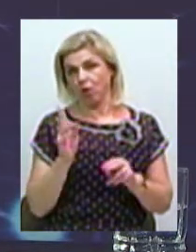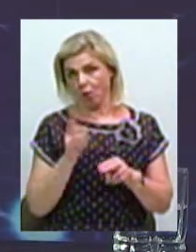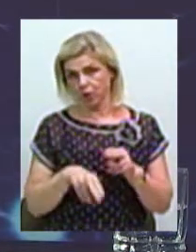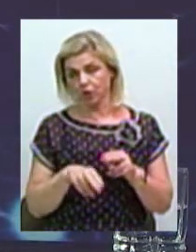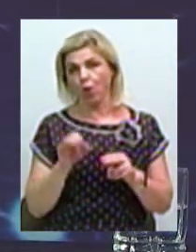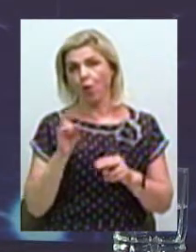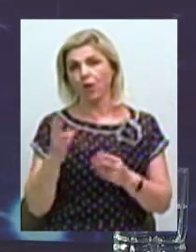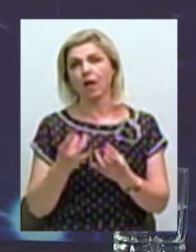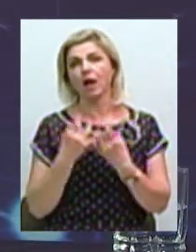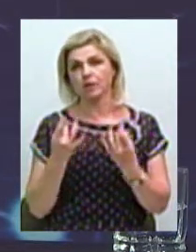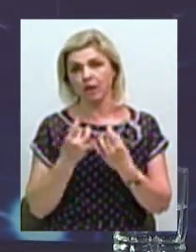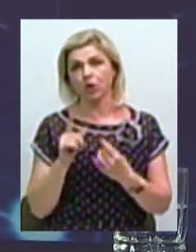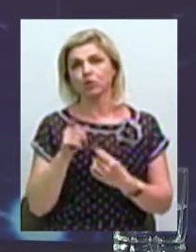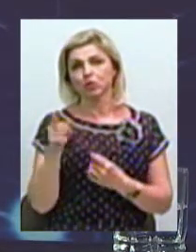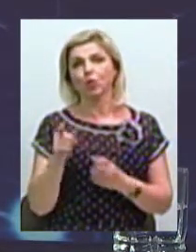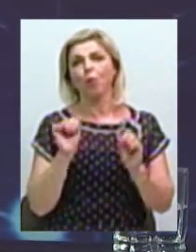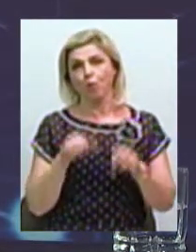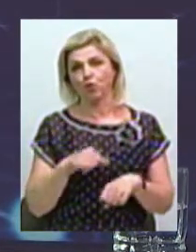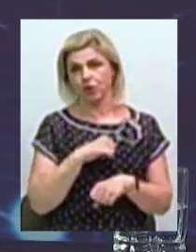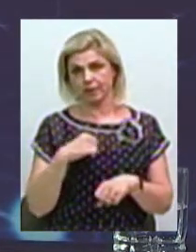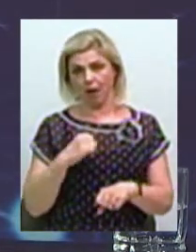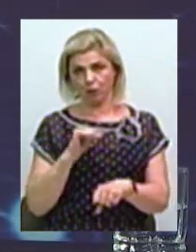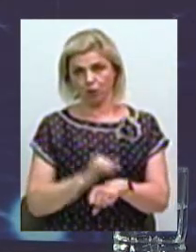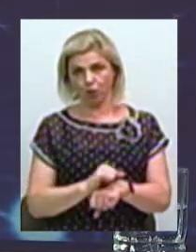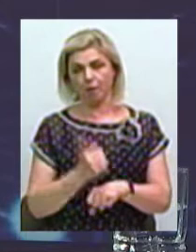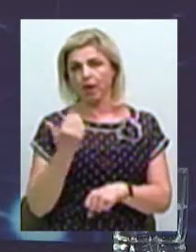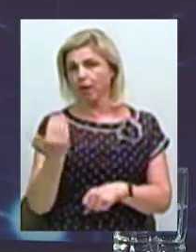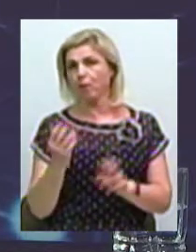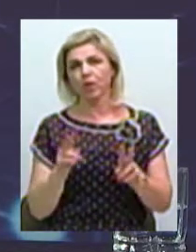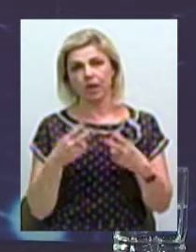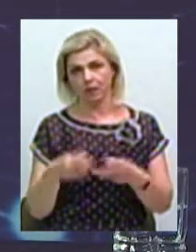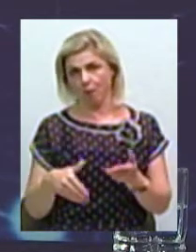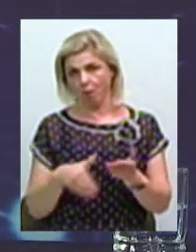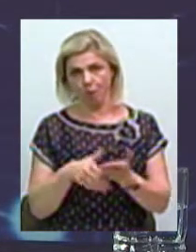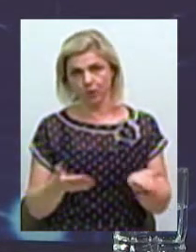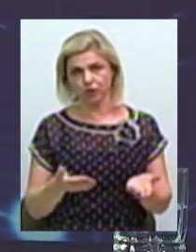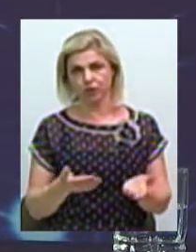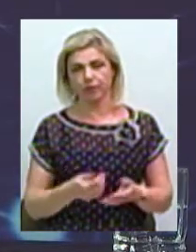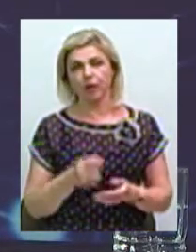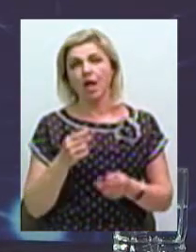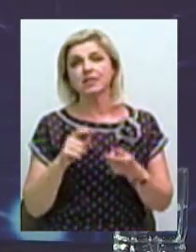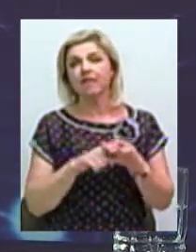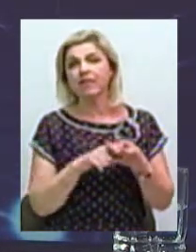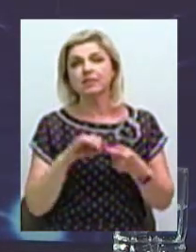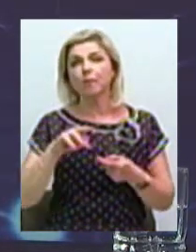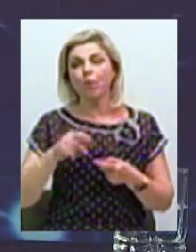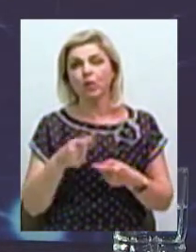же мне рассказывал, что он сам может остановиться, что ему не нужна помощь, это не, ну, зависимость это болезнь, та